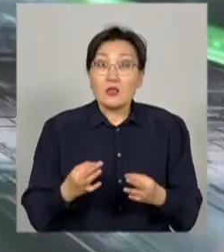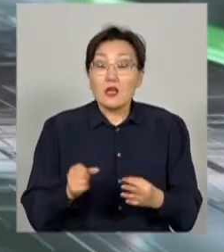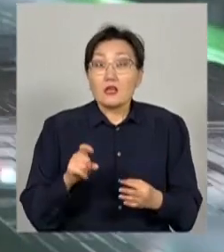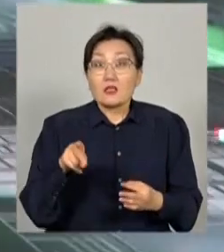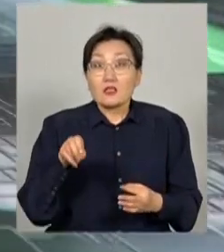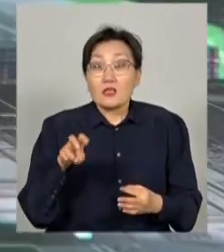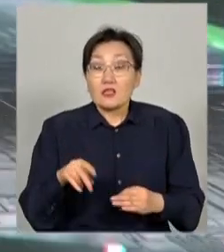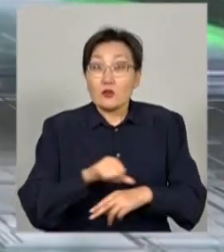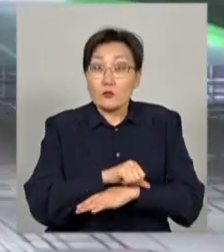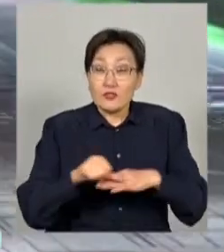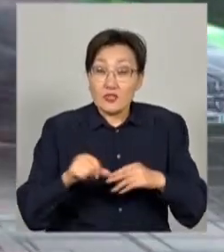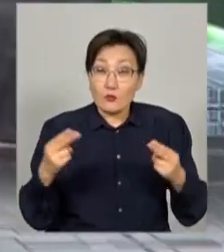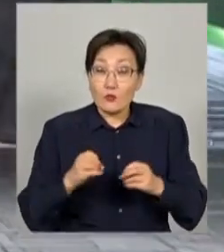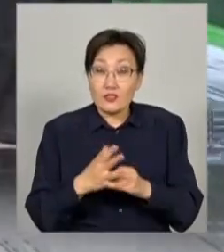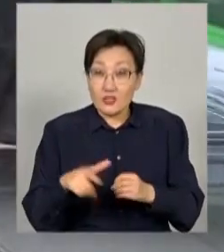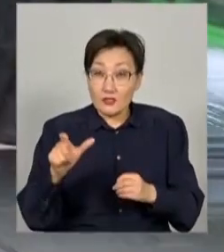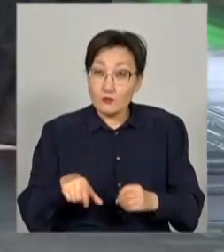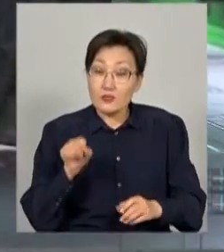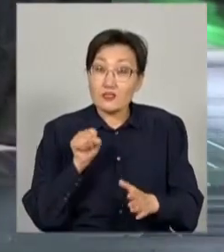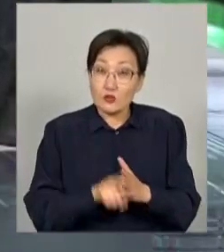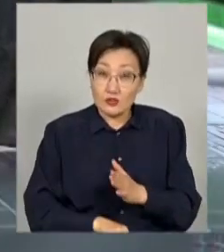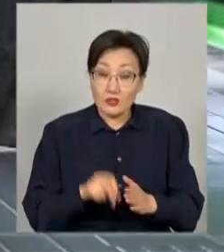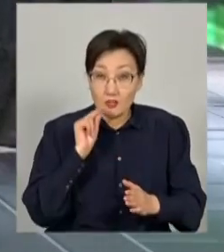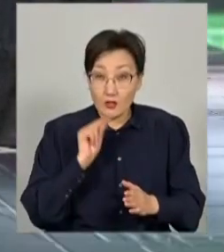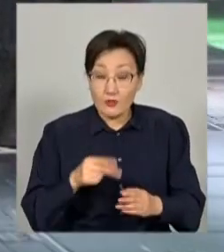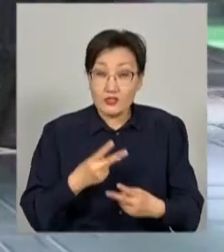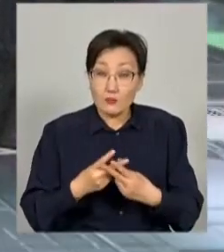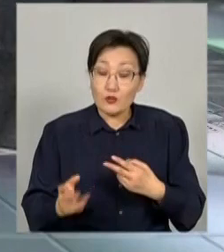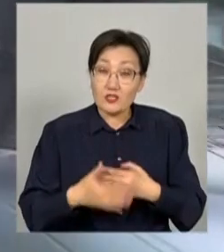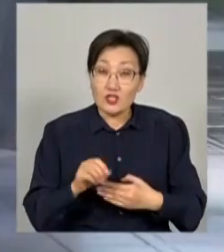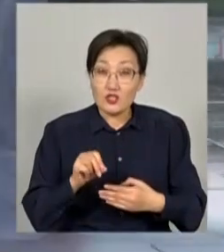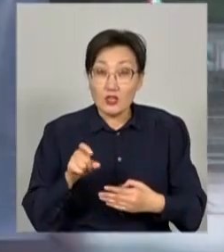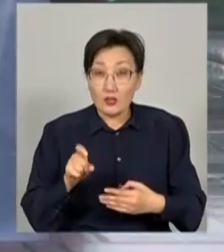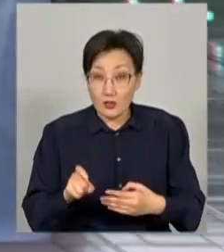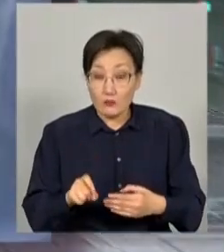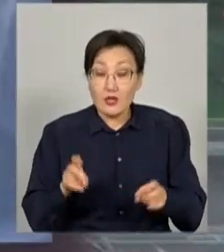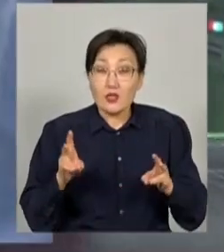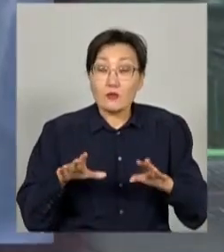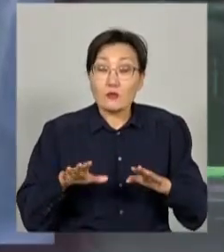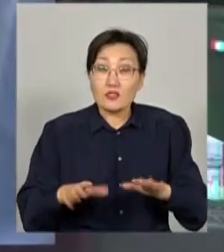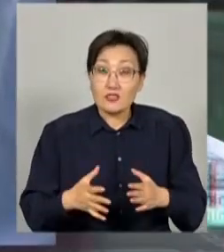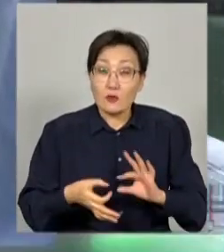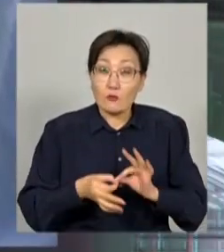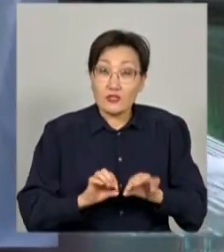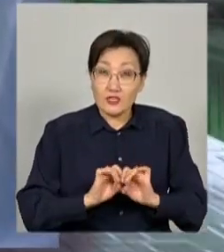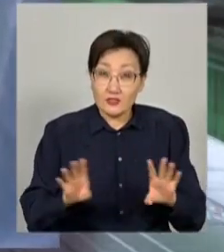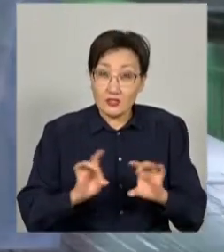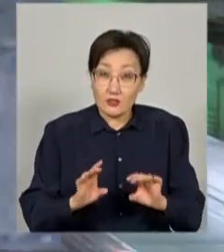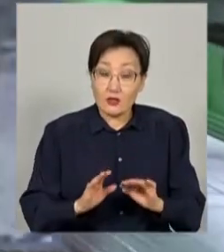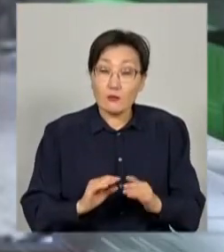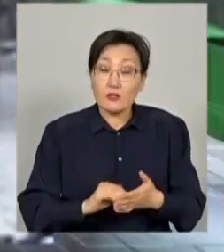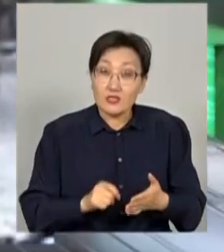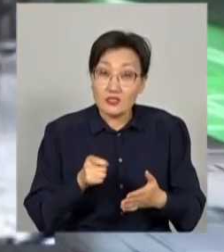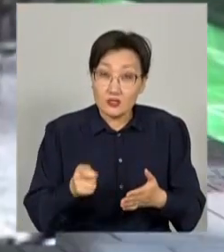Архангерген шекара бекетінде 15 адамды өлтірді деген айыппен сотталған Владислав Чылах оқиғаның мән-жайын айтамын деп өтініш қалдырған